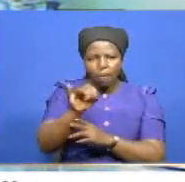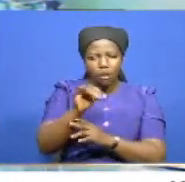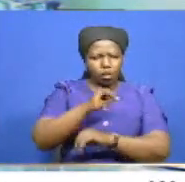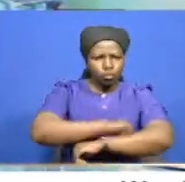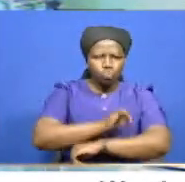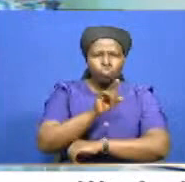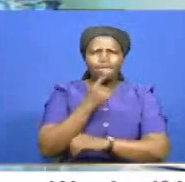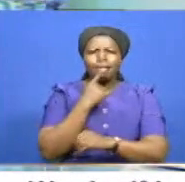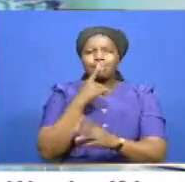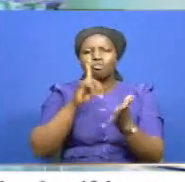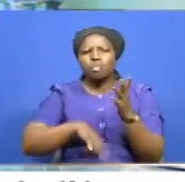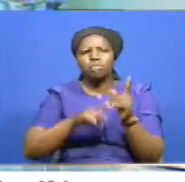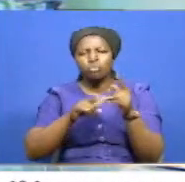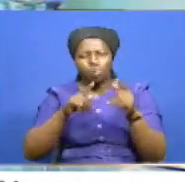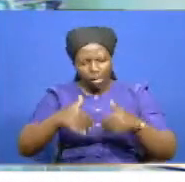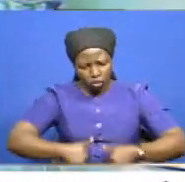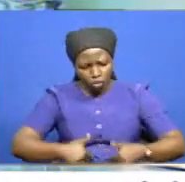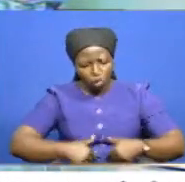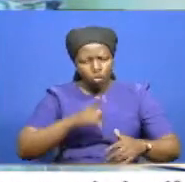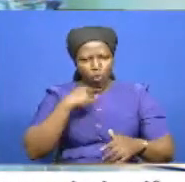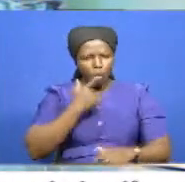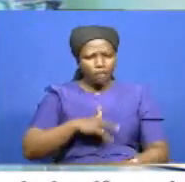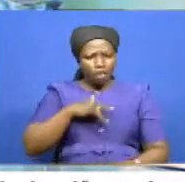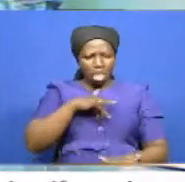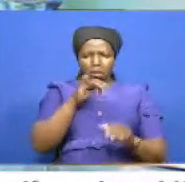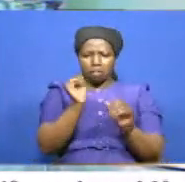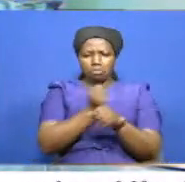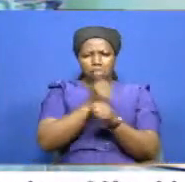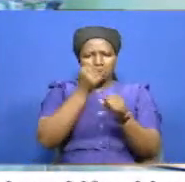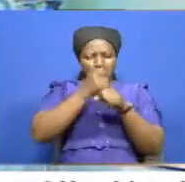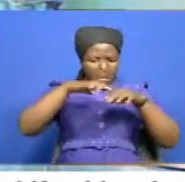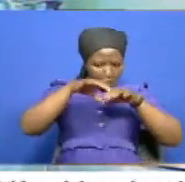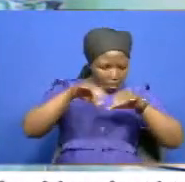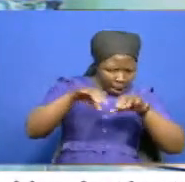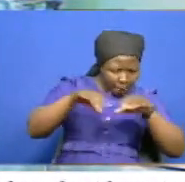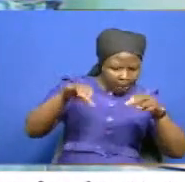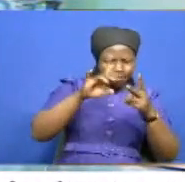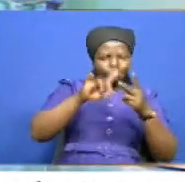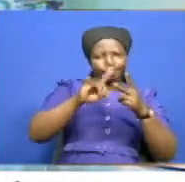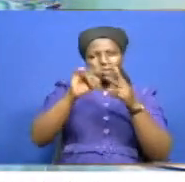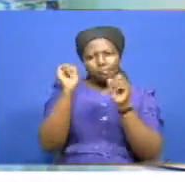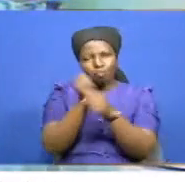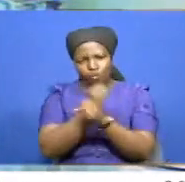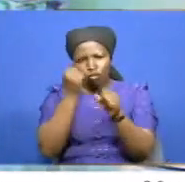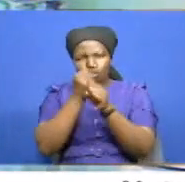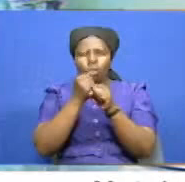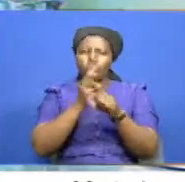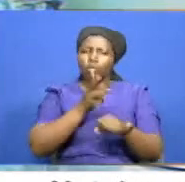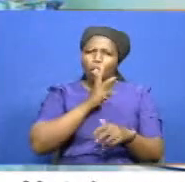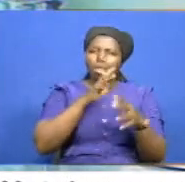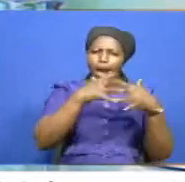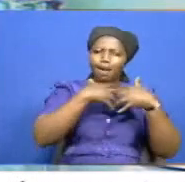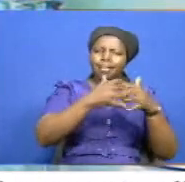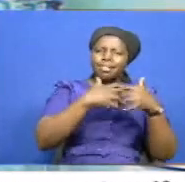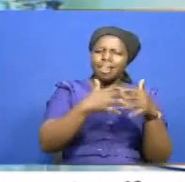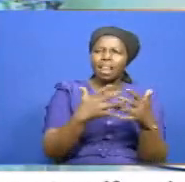vijana ambao wanahisi hawezi fanya kazi hizi za plumbing, hawezi fanya hizi kazi za uhandisi wa maji?